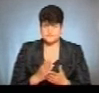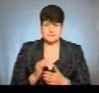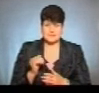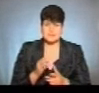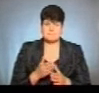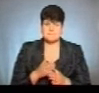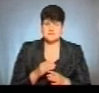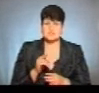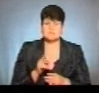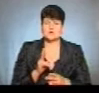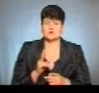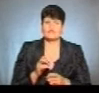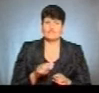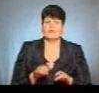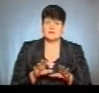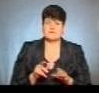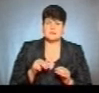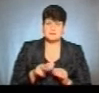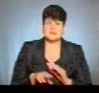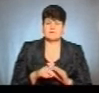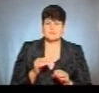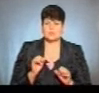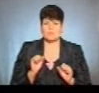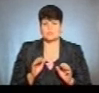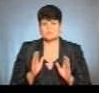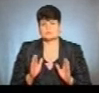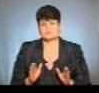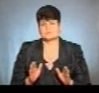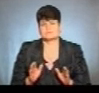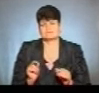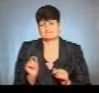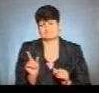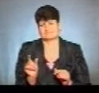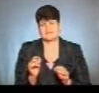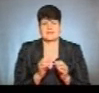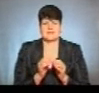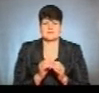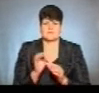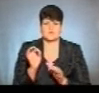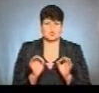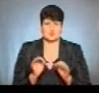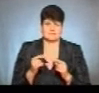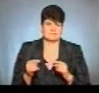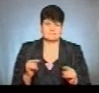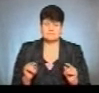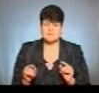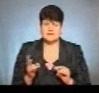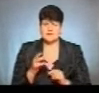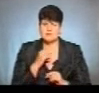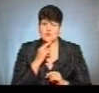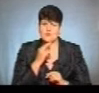між тими, хто визначився і піде на вибори, може бути розліт в 10%. Тобто треба